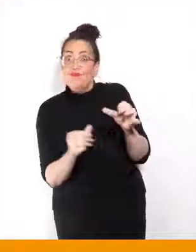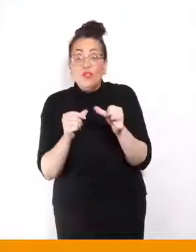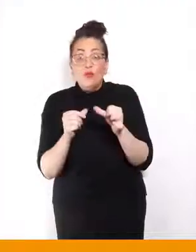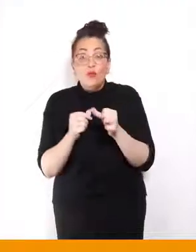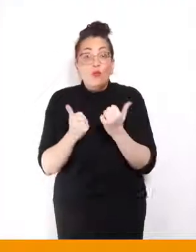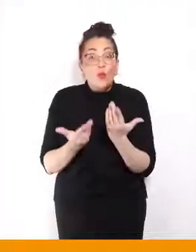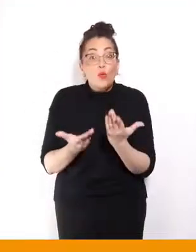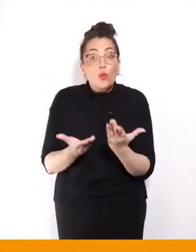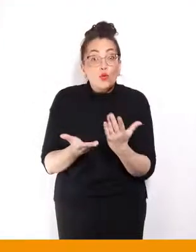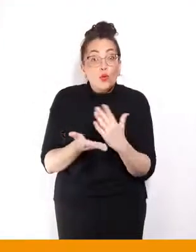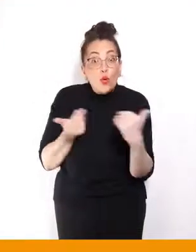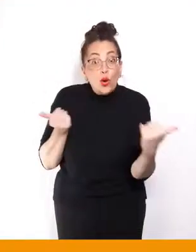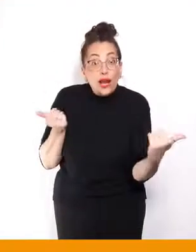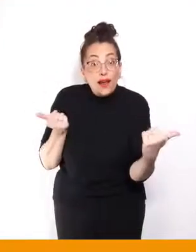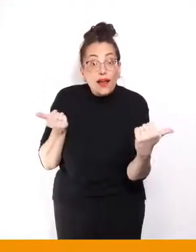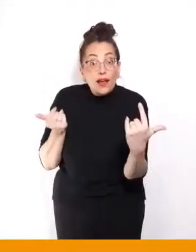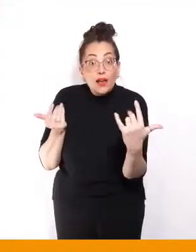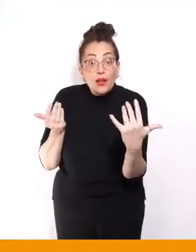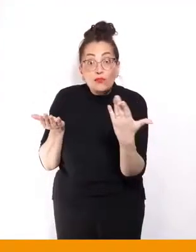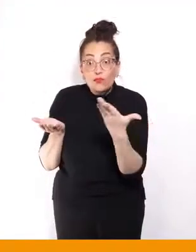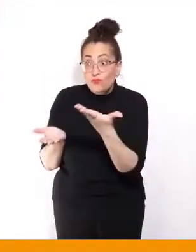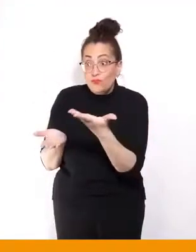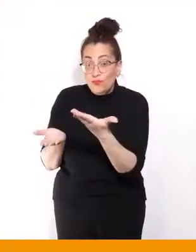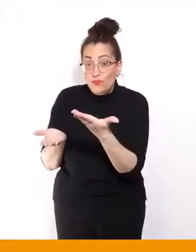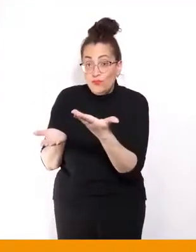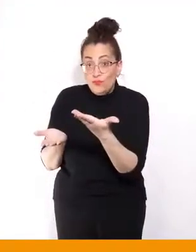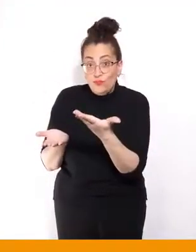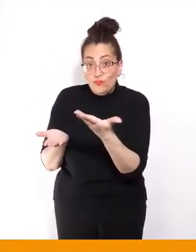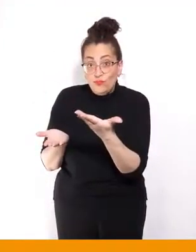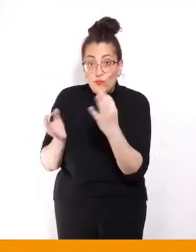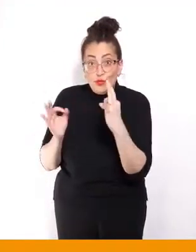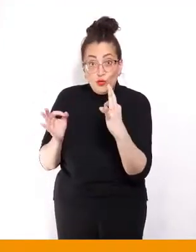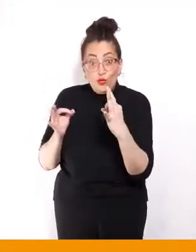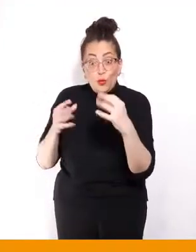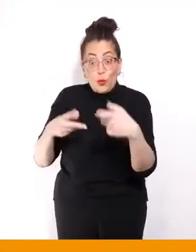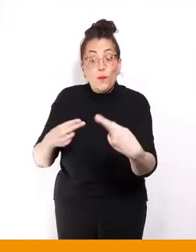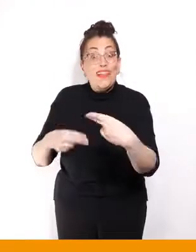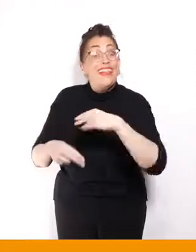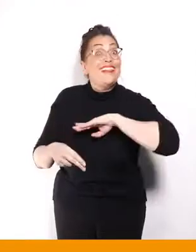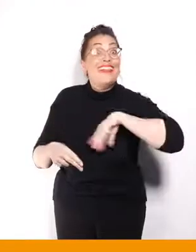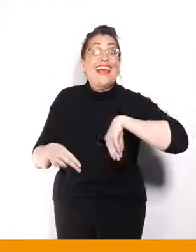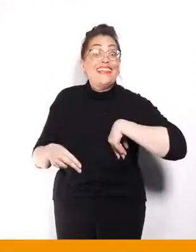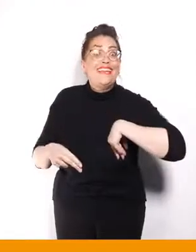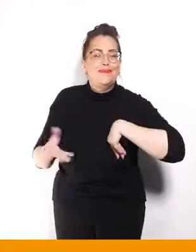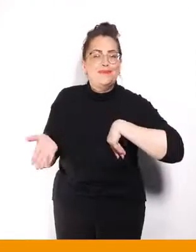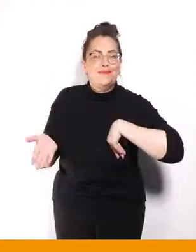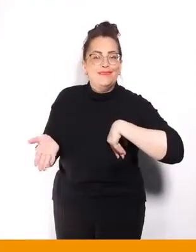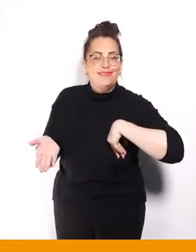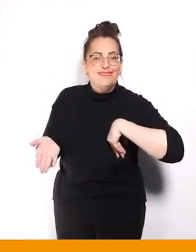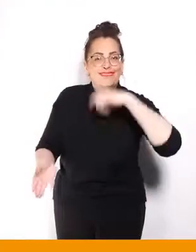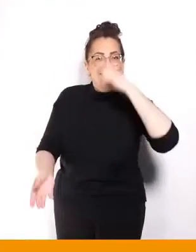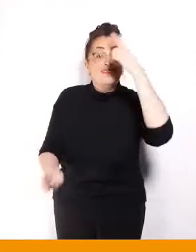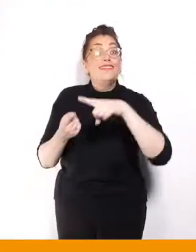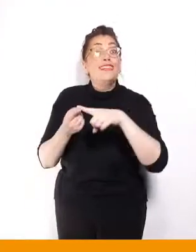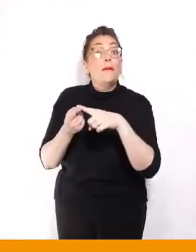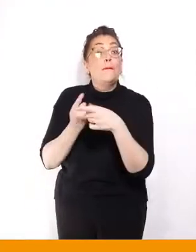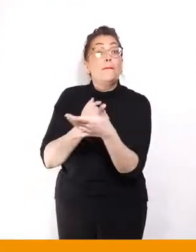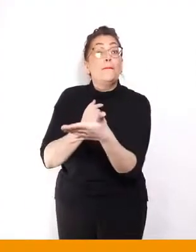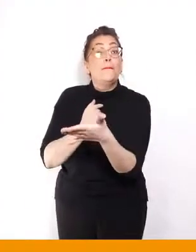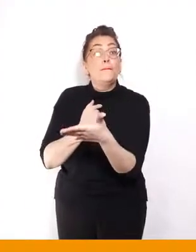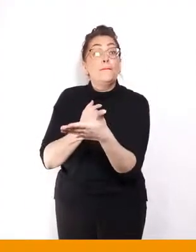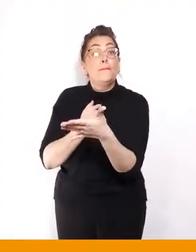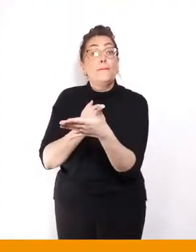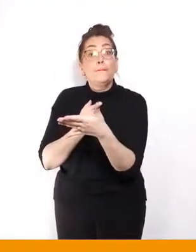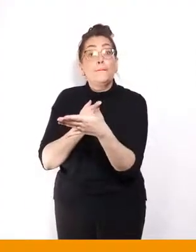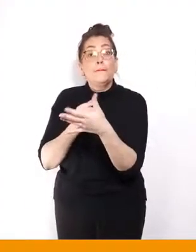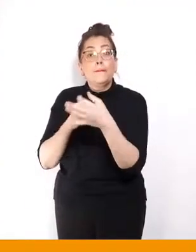Maintenant, c'est Merci. de passer à notre dernier temps de la matinée avec un entretien que nous